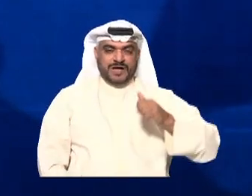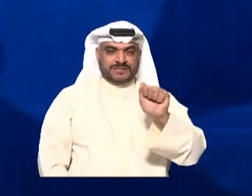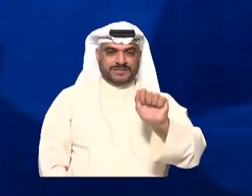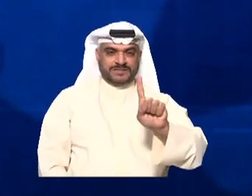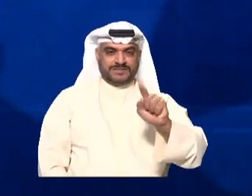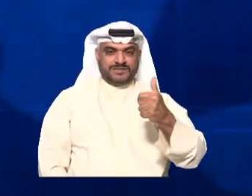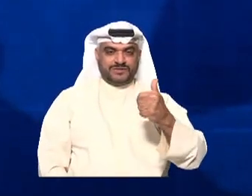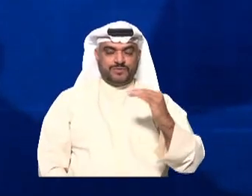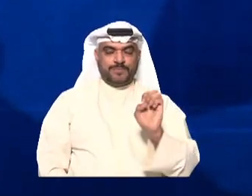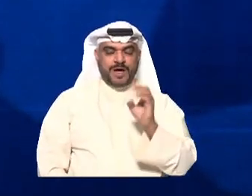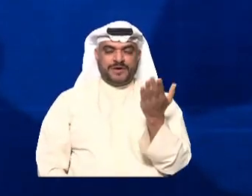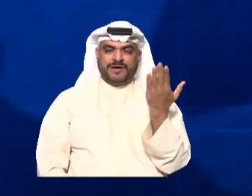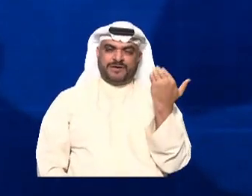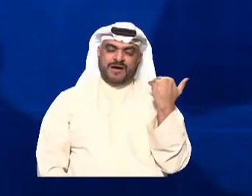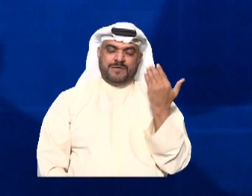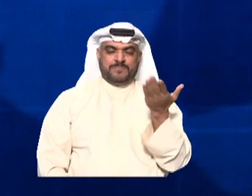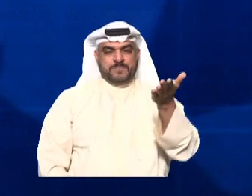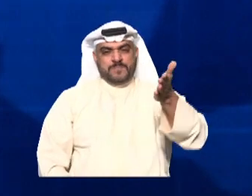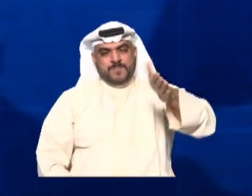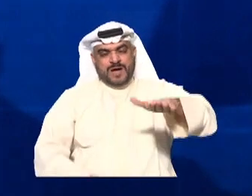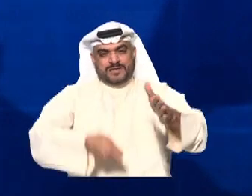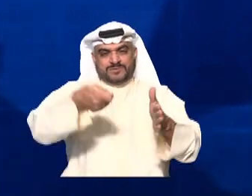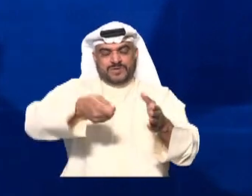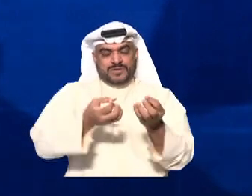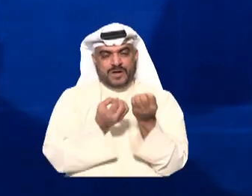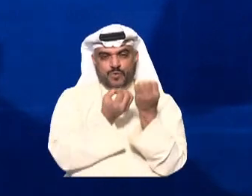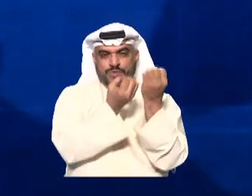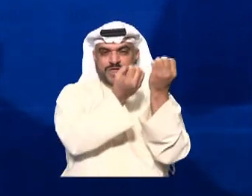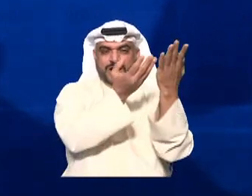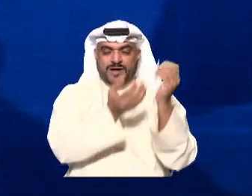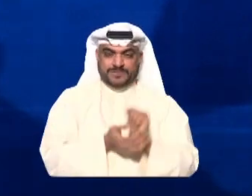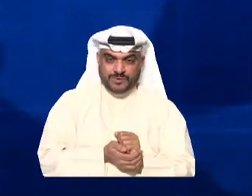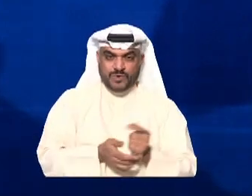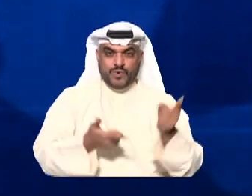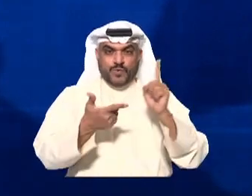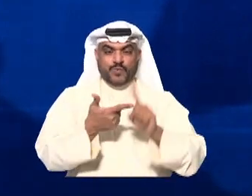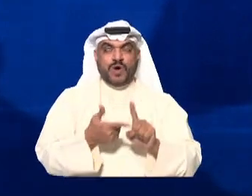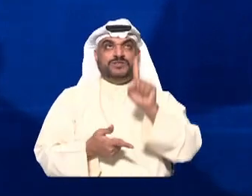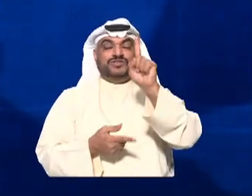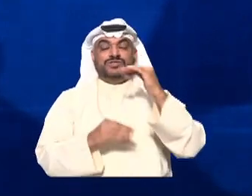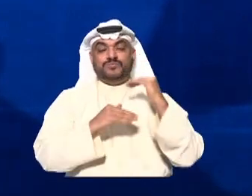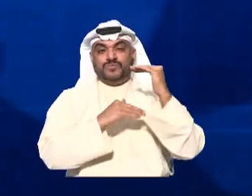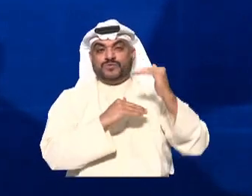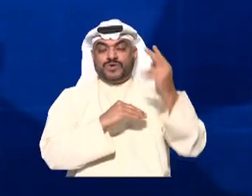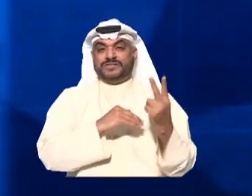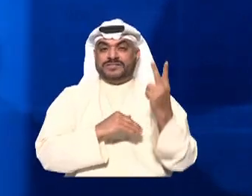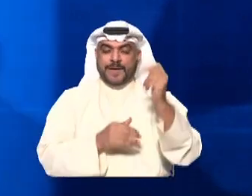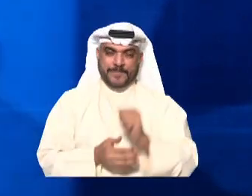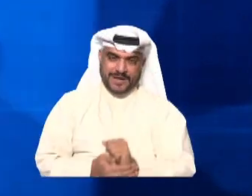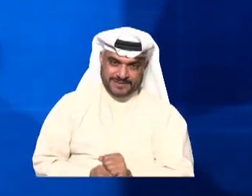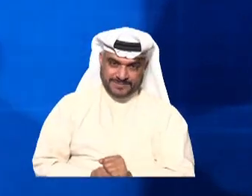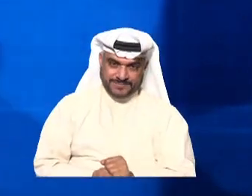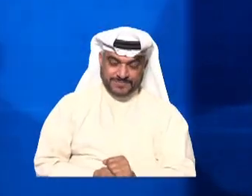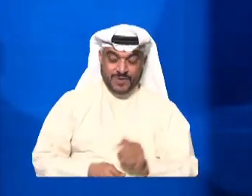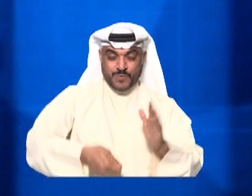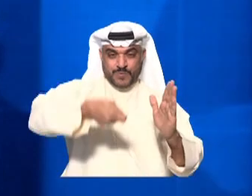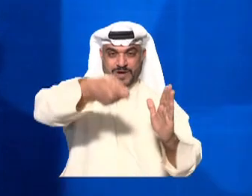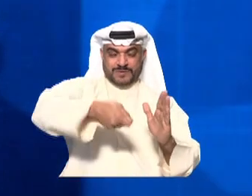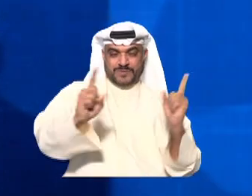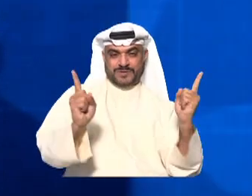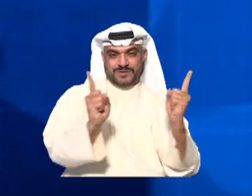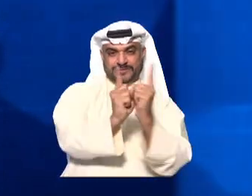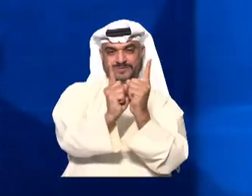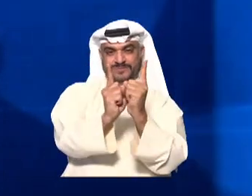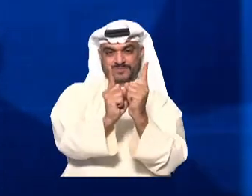الراحل الشيخ صباح الأحمد الجابر الصباح، طيب الله ثراه وجعل الجنة مثواه. وقد كان في استقبال